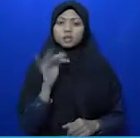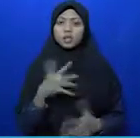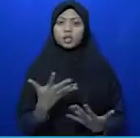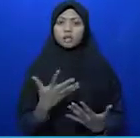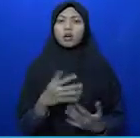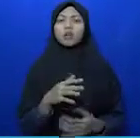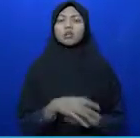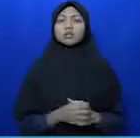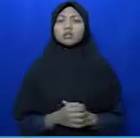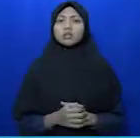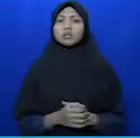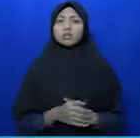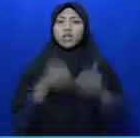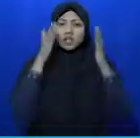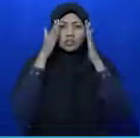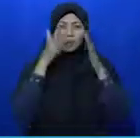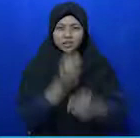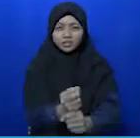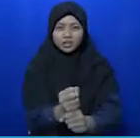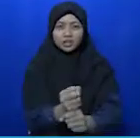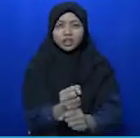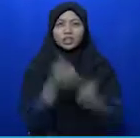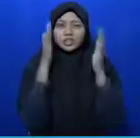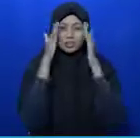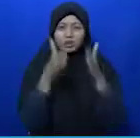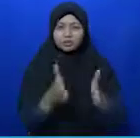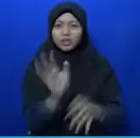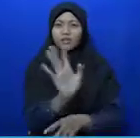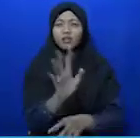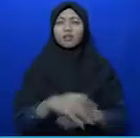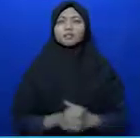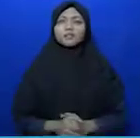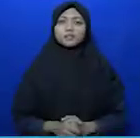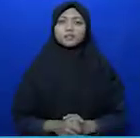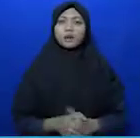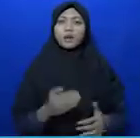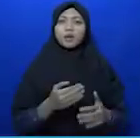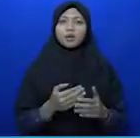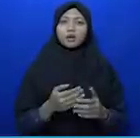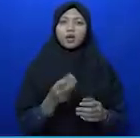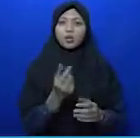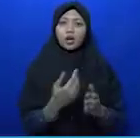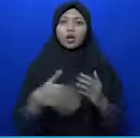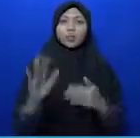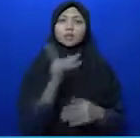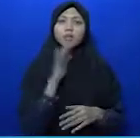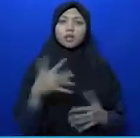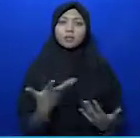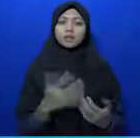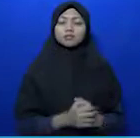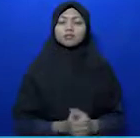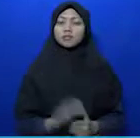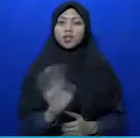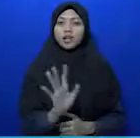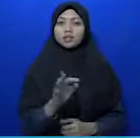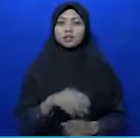itu. Jadi nggak cukup signifikan ya, ya, untuk dilanjutkan pengeluarannya. Baik, rekan-rekan, terima kasih dulu